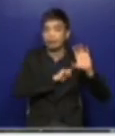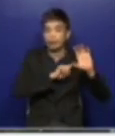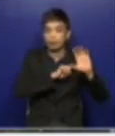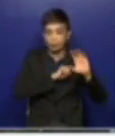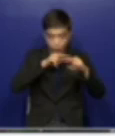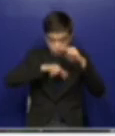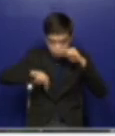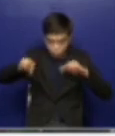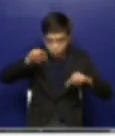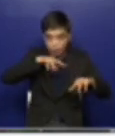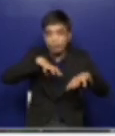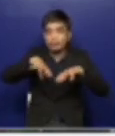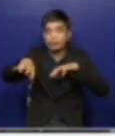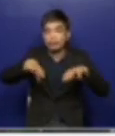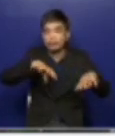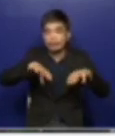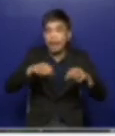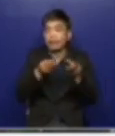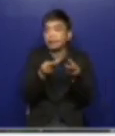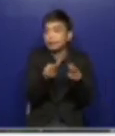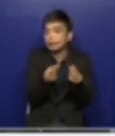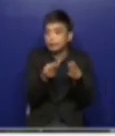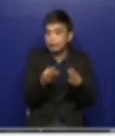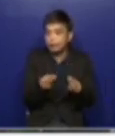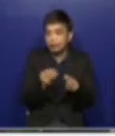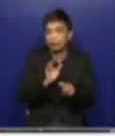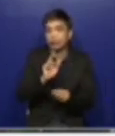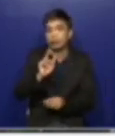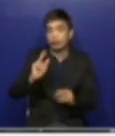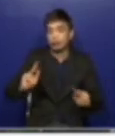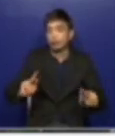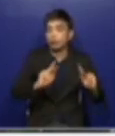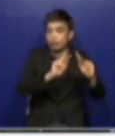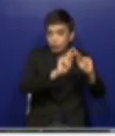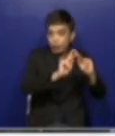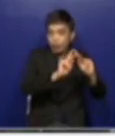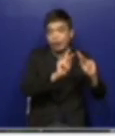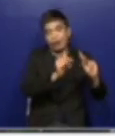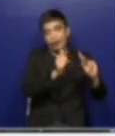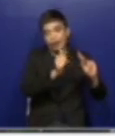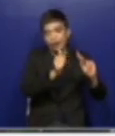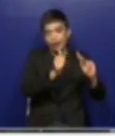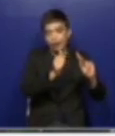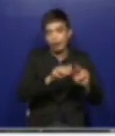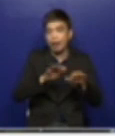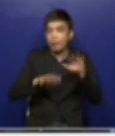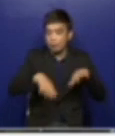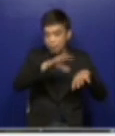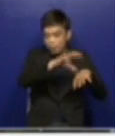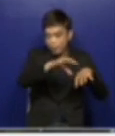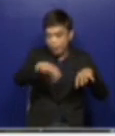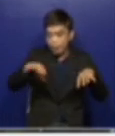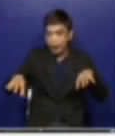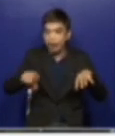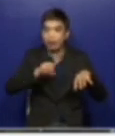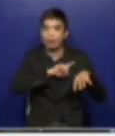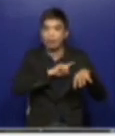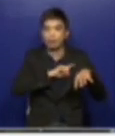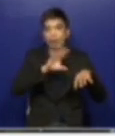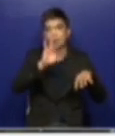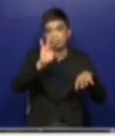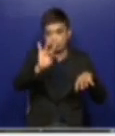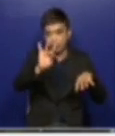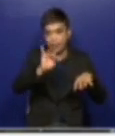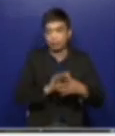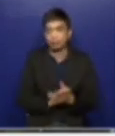หารจัดการที่ดินของรัฐในระดับกระทรวงหรือเทียบเท่ามีถึง8หน่วยงานและใน